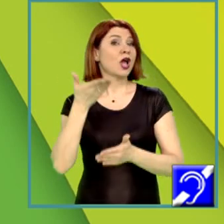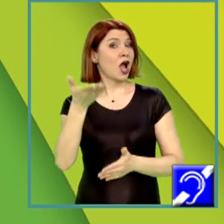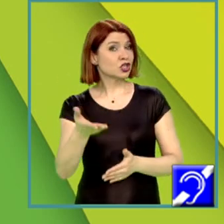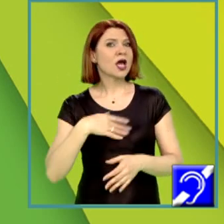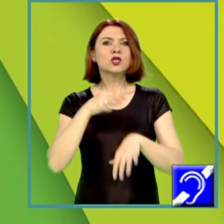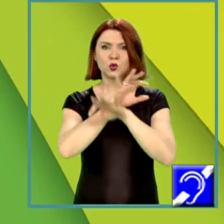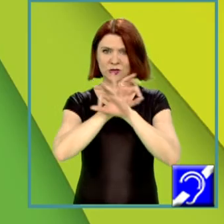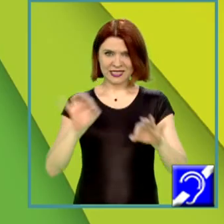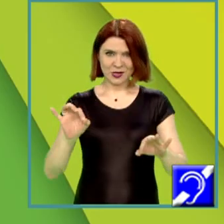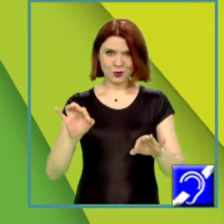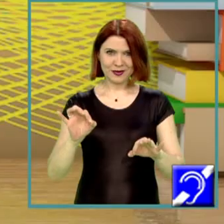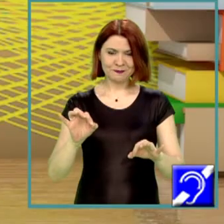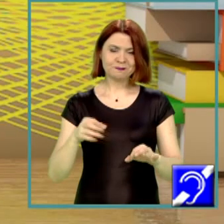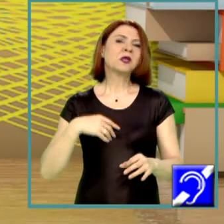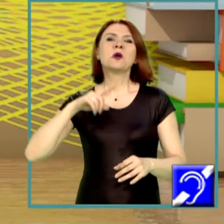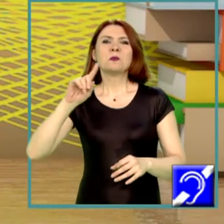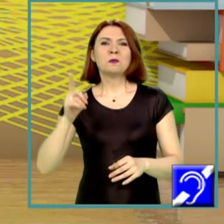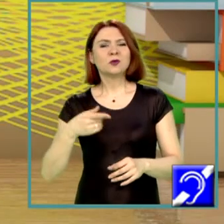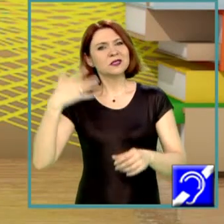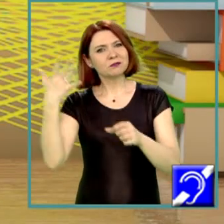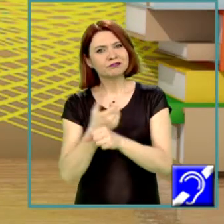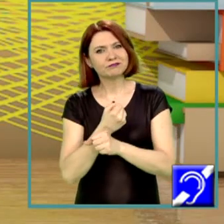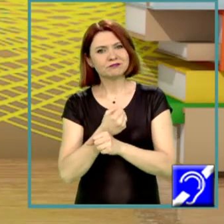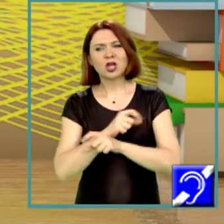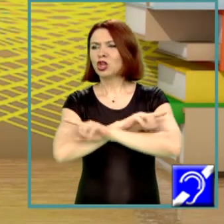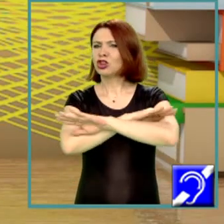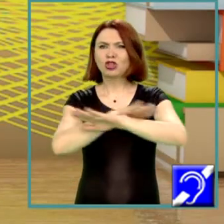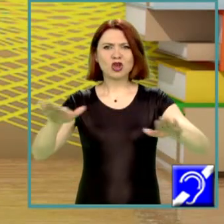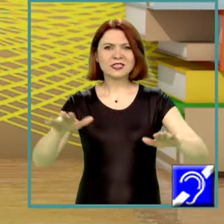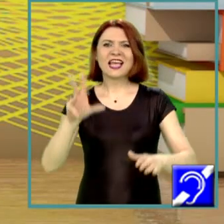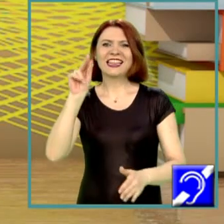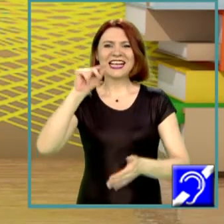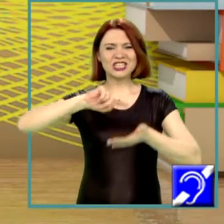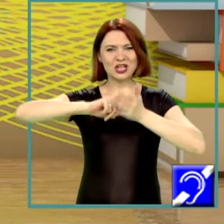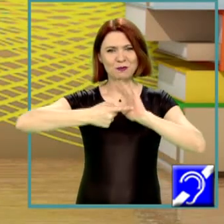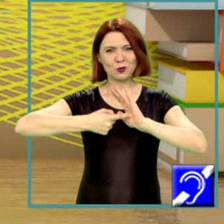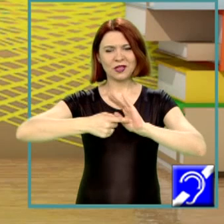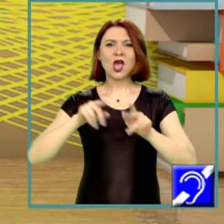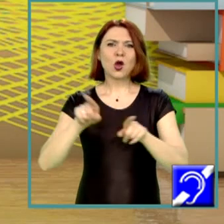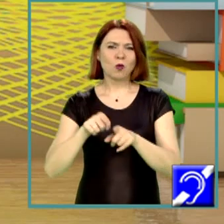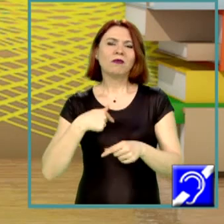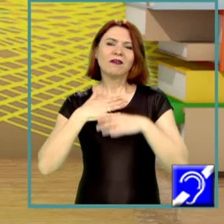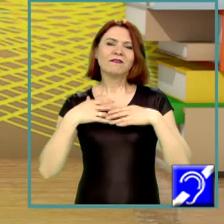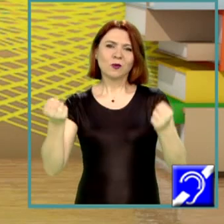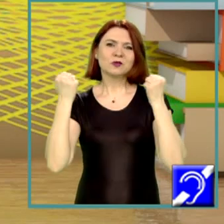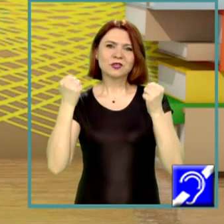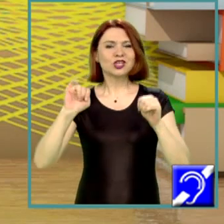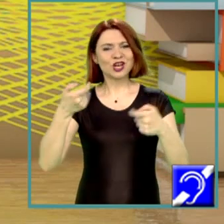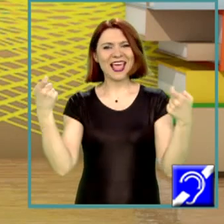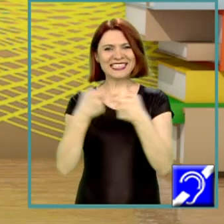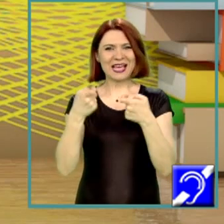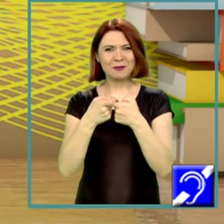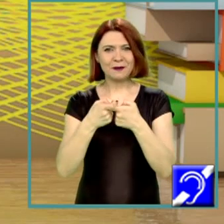sunt sigură că ați fi putut obține toți cele 30 de puncte așa cum vă doresc să o Faceți și la